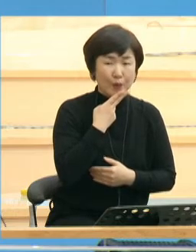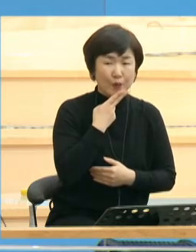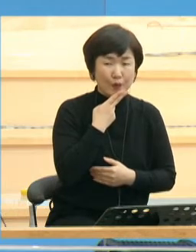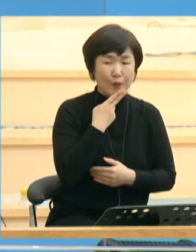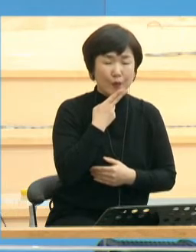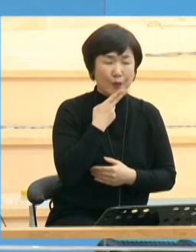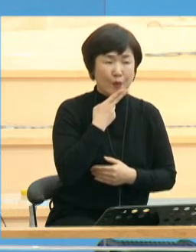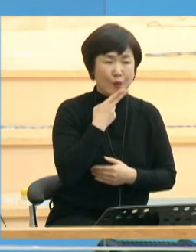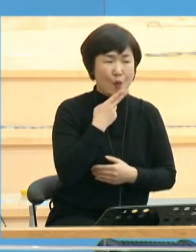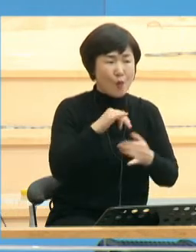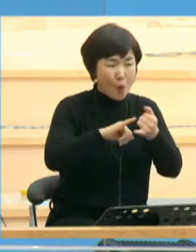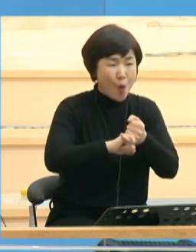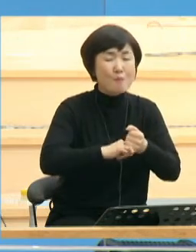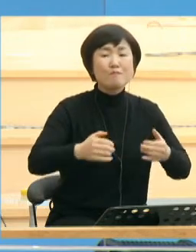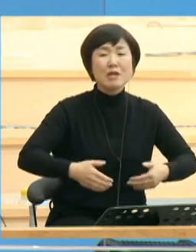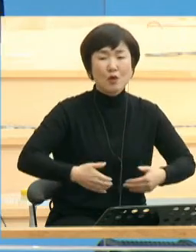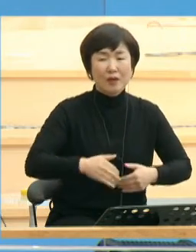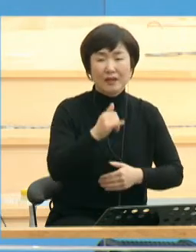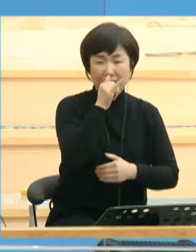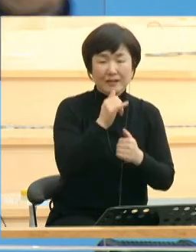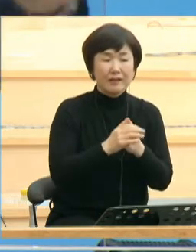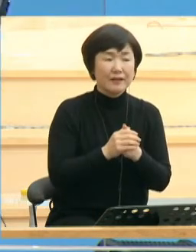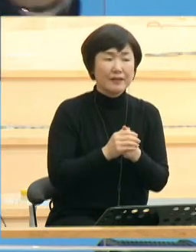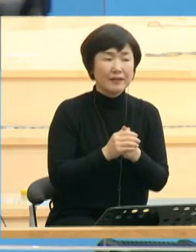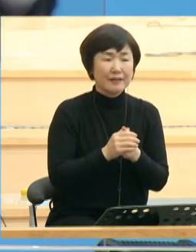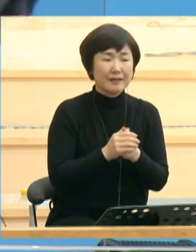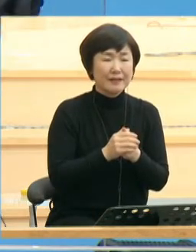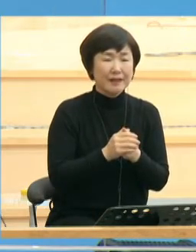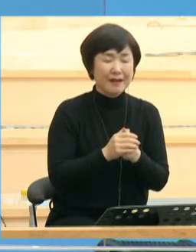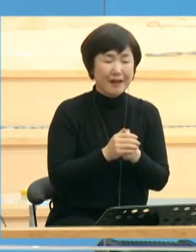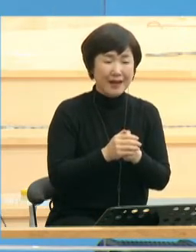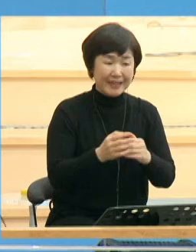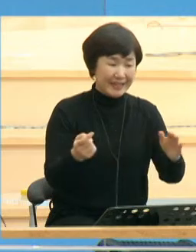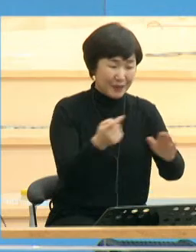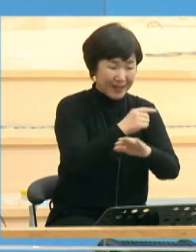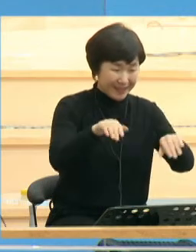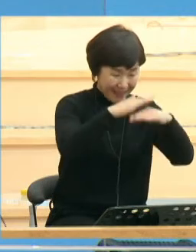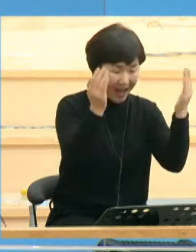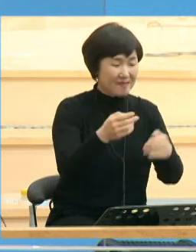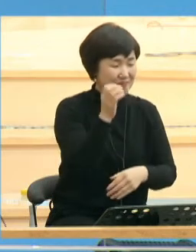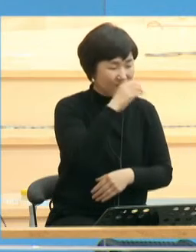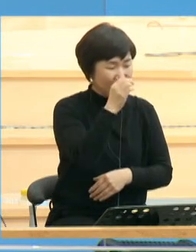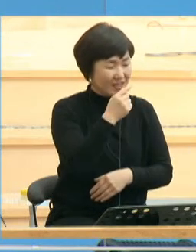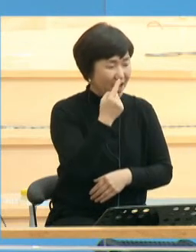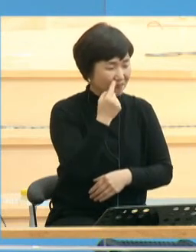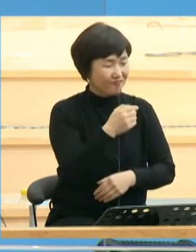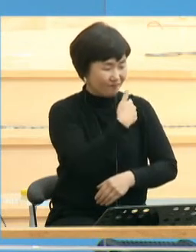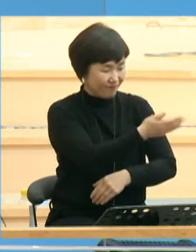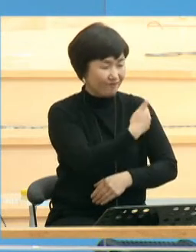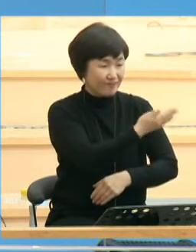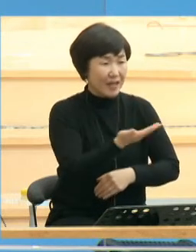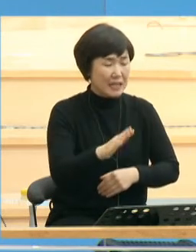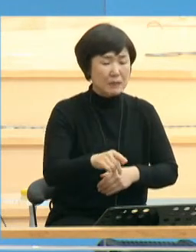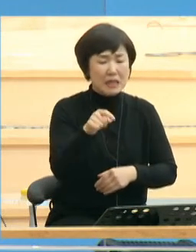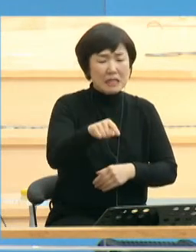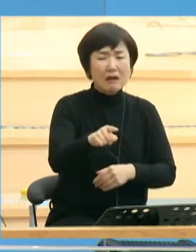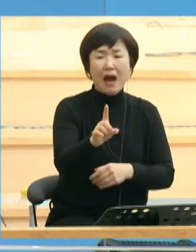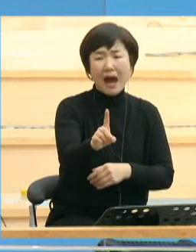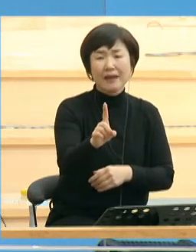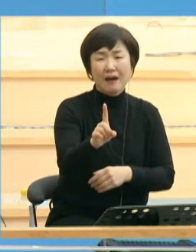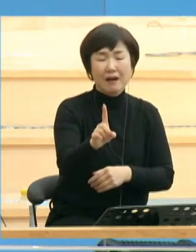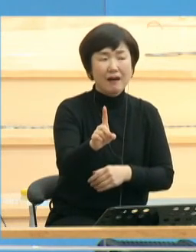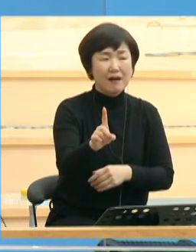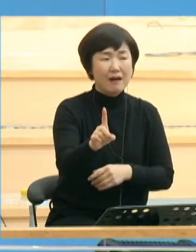알아야 될게 뭘 껏 다행 뭐 아 준다 쳐도 이건 만큼은 절대로 타협할 수 없다